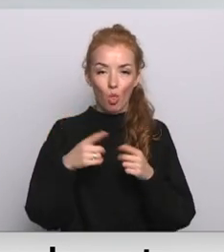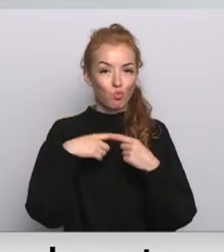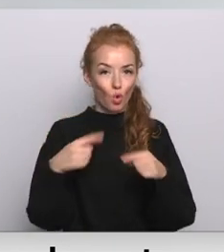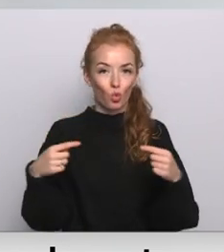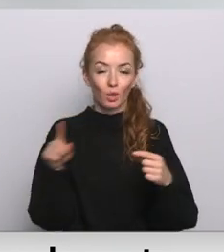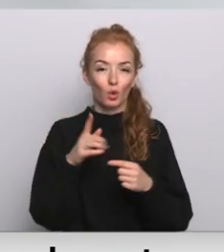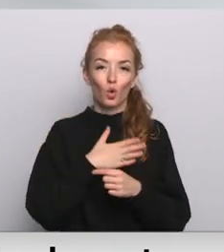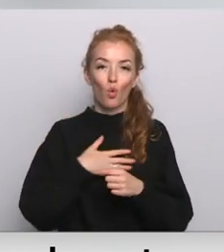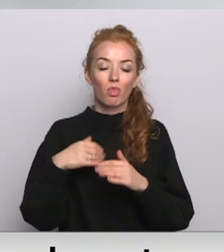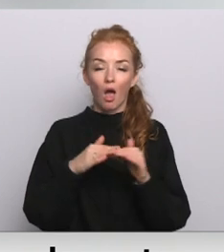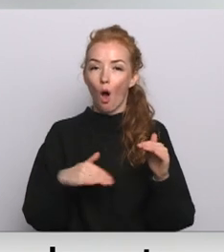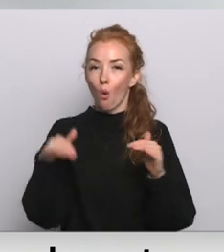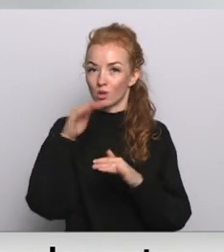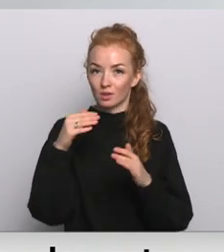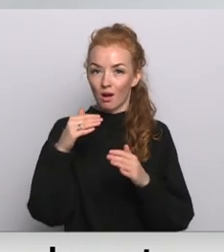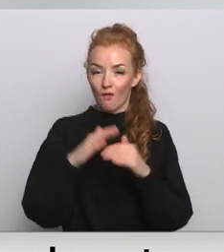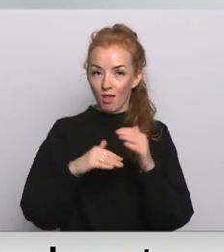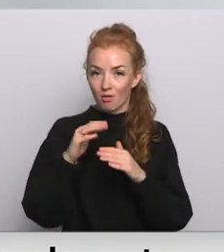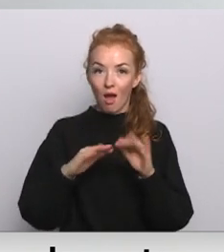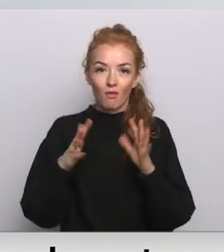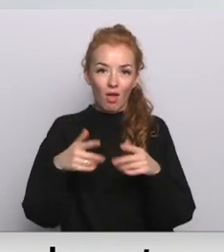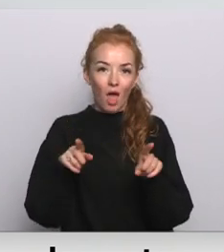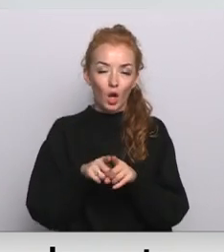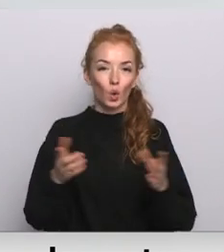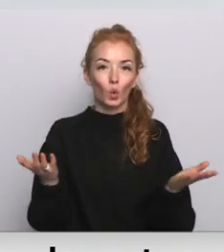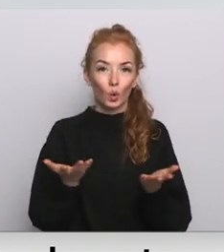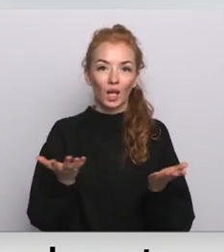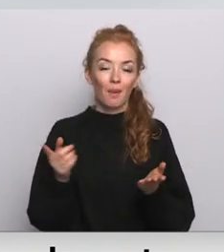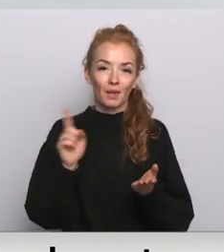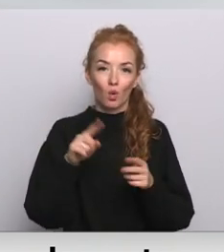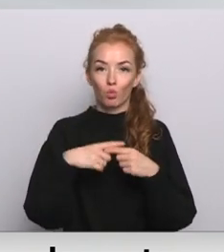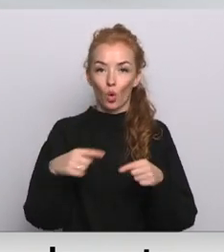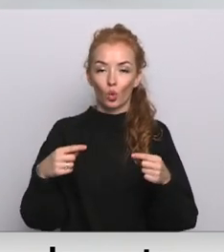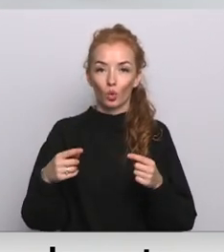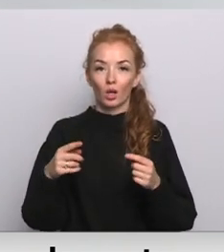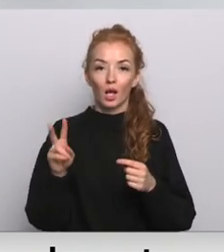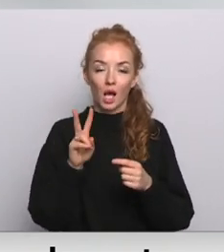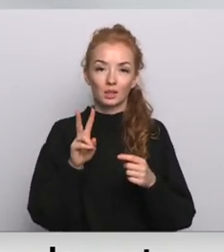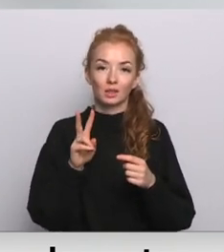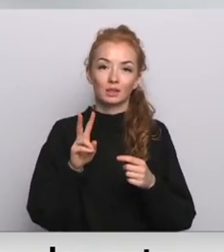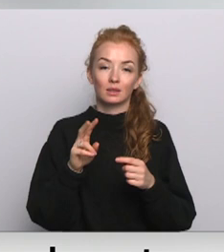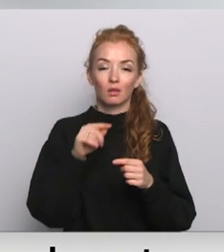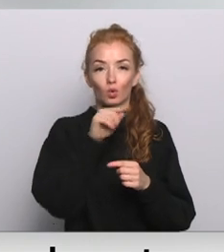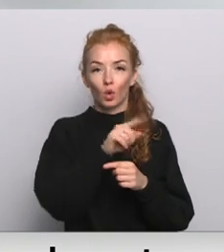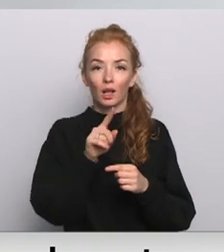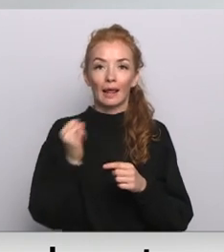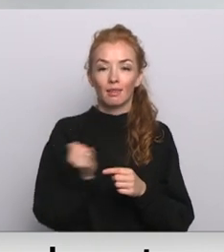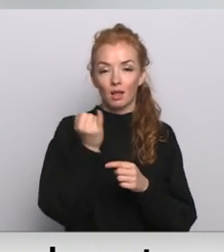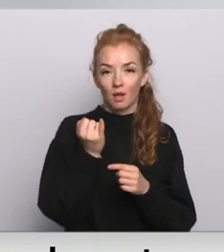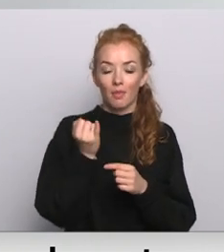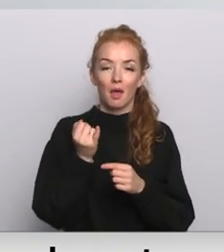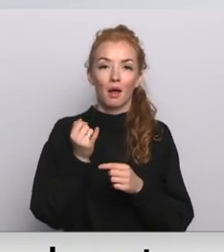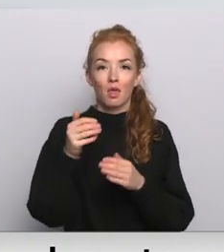ir ļoti augsta kvalitāte, vai arī kuriem ir produkti, kas tirgos ir interesantāki.